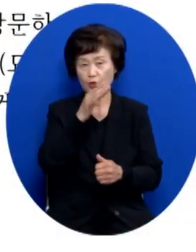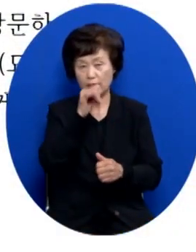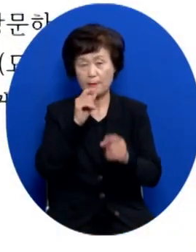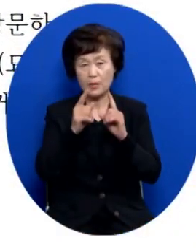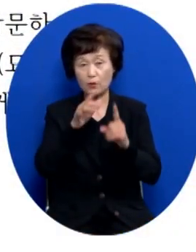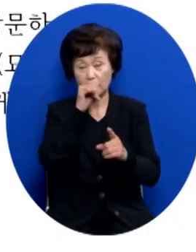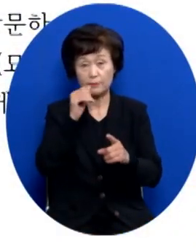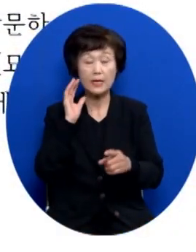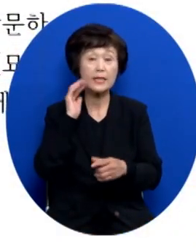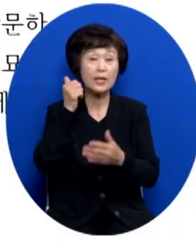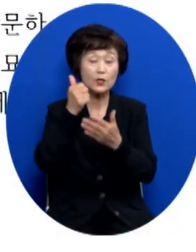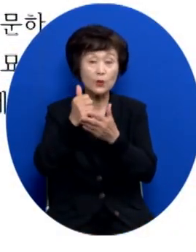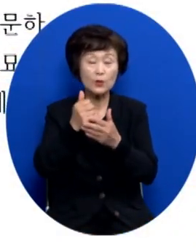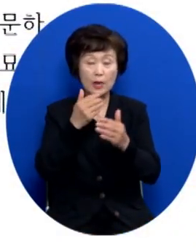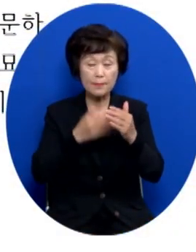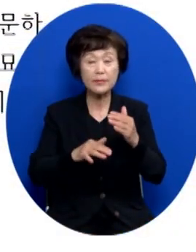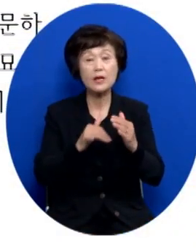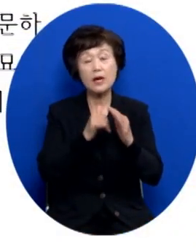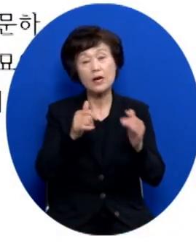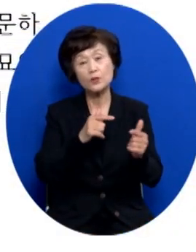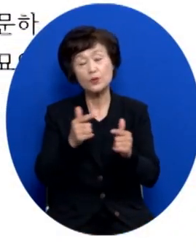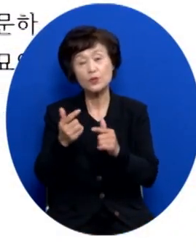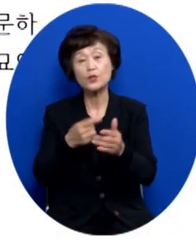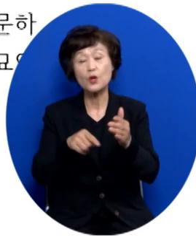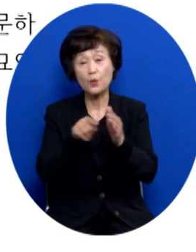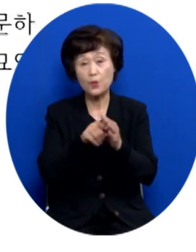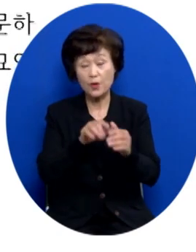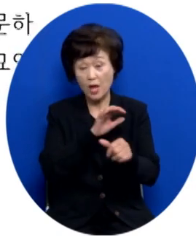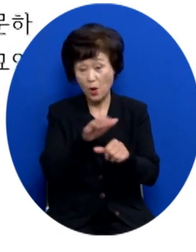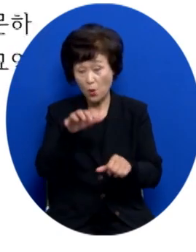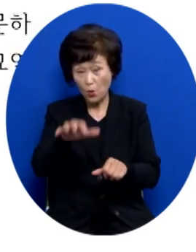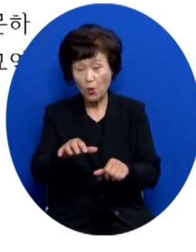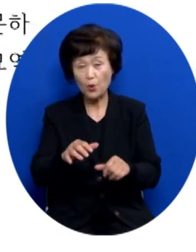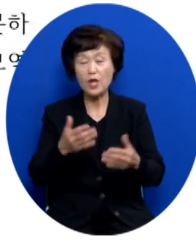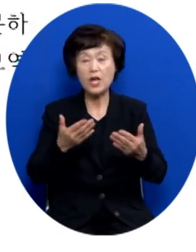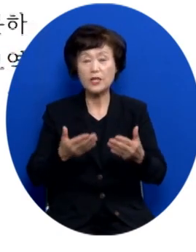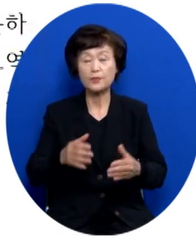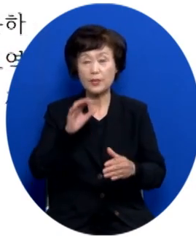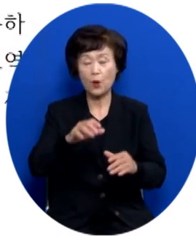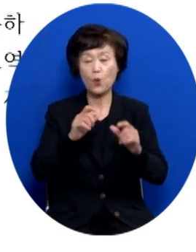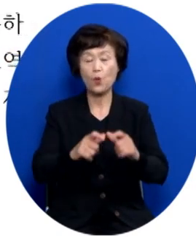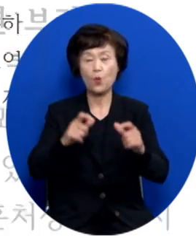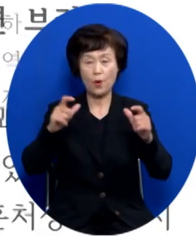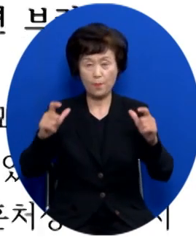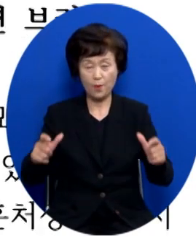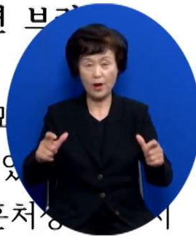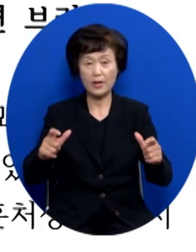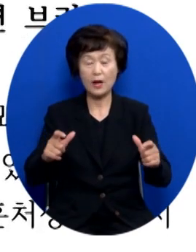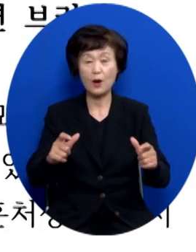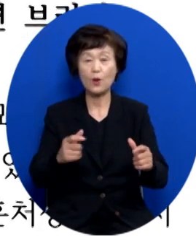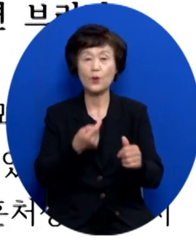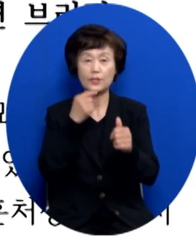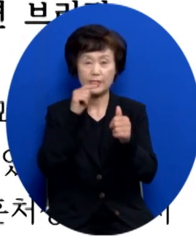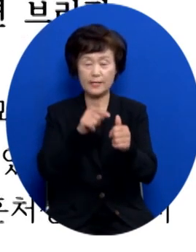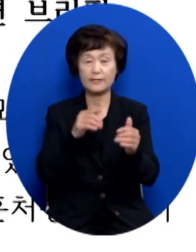윤 대통령은 유가족들을 위해 5.18 민주묘역 쉼터를 확장해 공간을 확보하라고 국가보훈처에 지시했습니다.